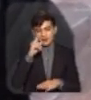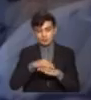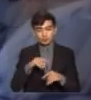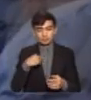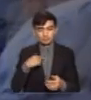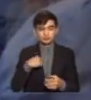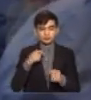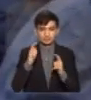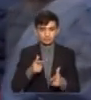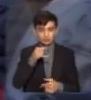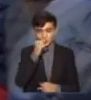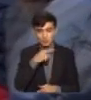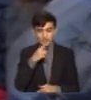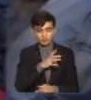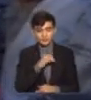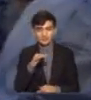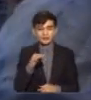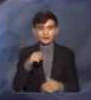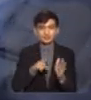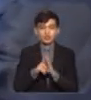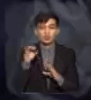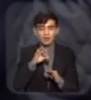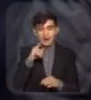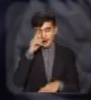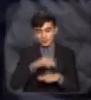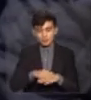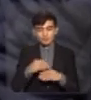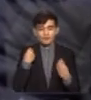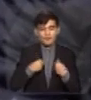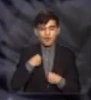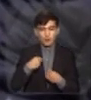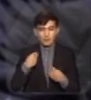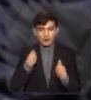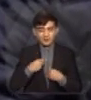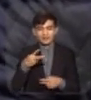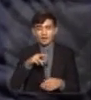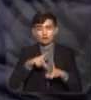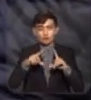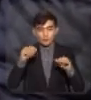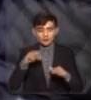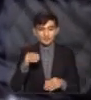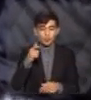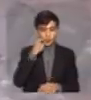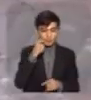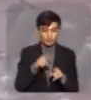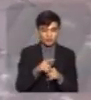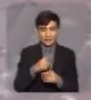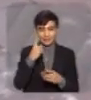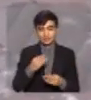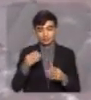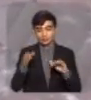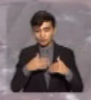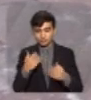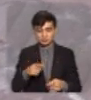оқу жылының басында аз қамтылған отбасыларға әкімдік үлестірген мектеп формасы мен аяқ киімдер күн өтпей жыртылып қалды деп